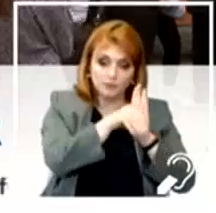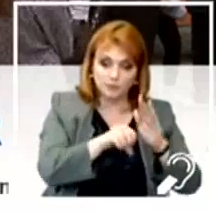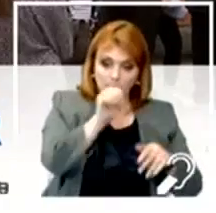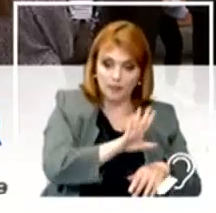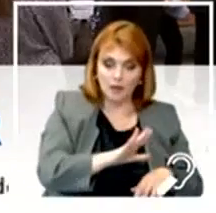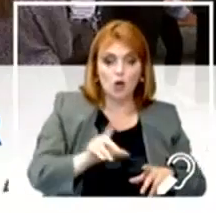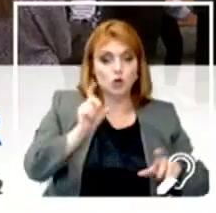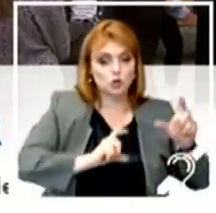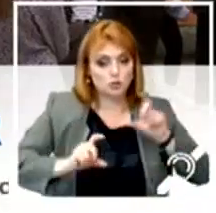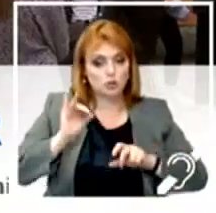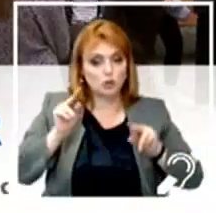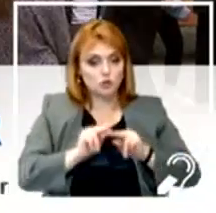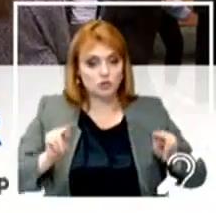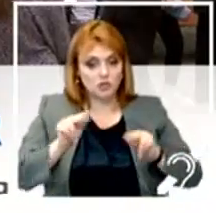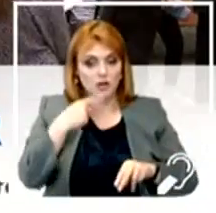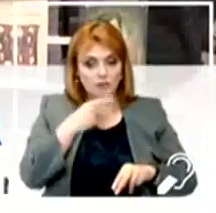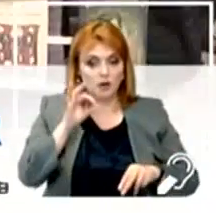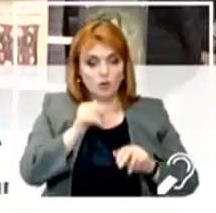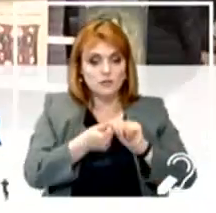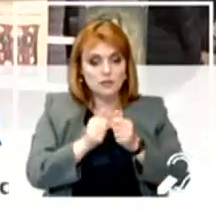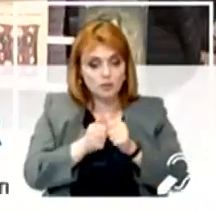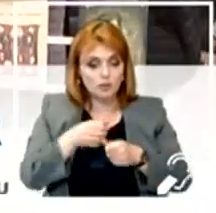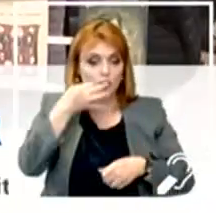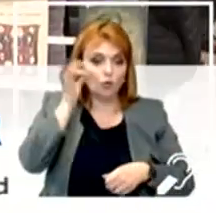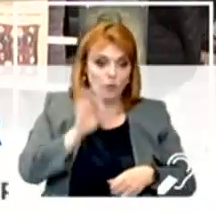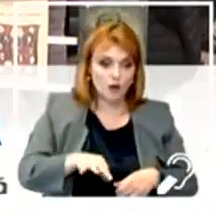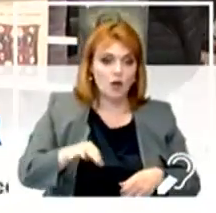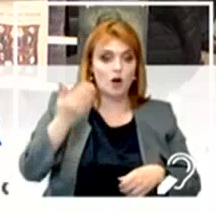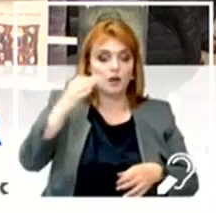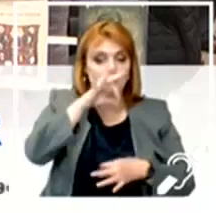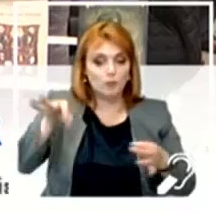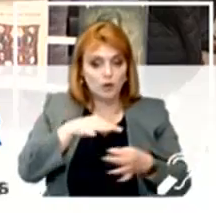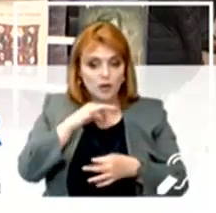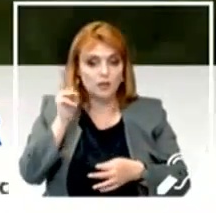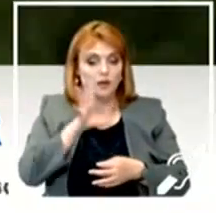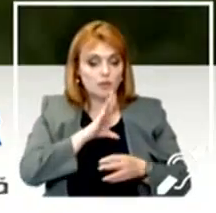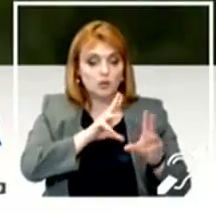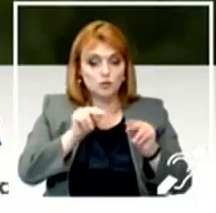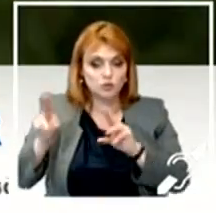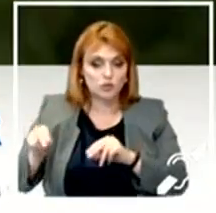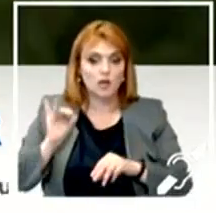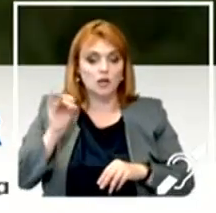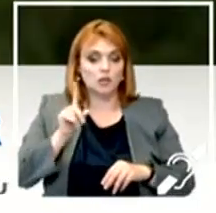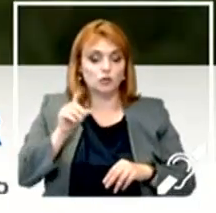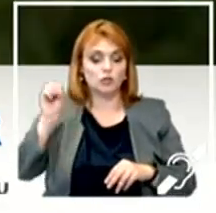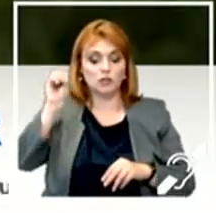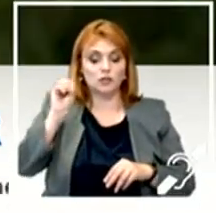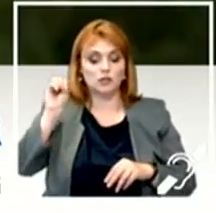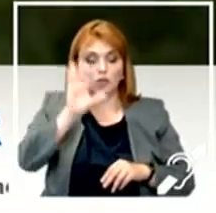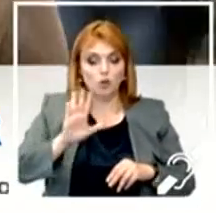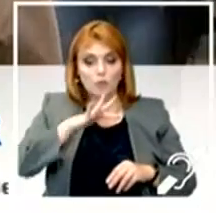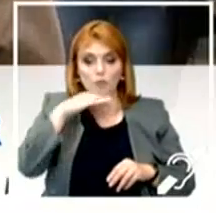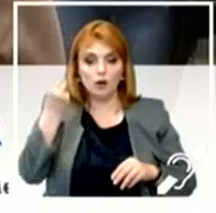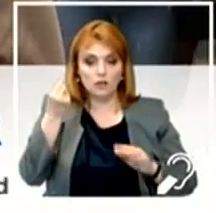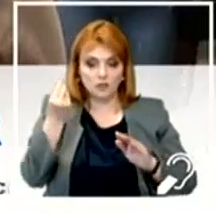și profesorii au vorbit despre schimburile de experiență, proiectele de succes și investițiile europene în laboratoarele